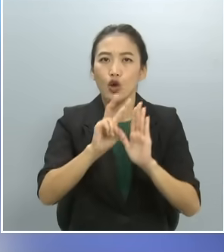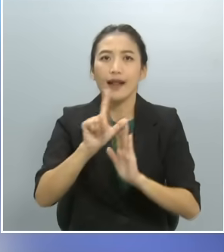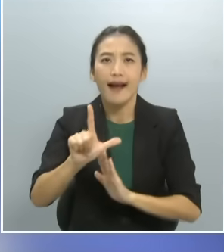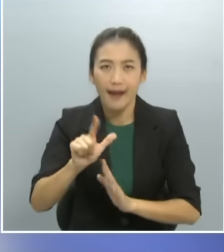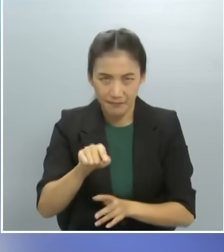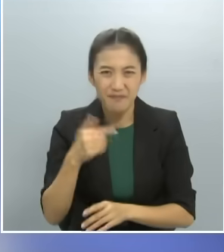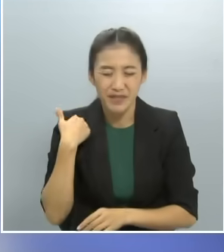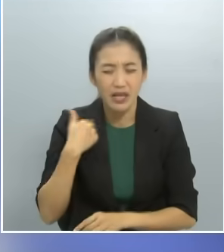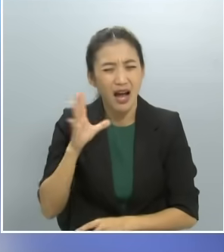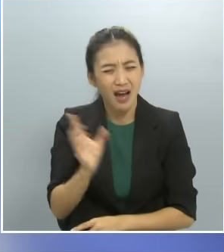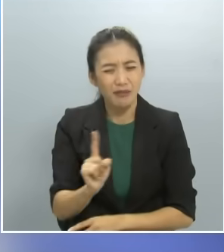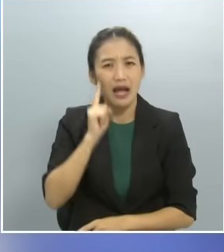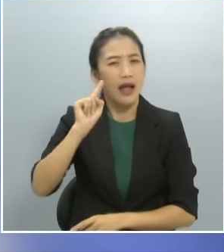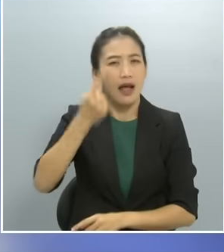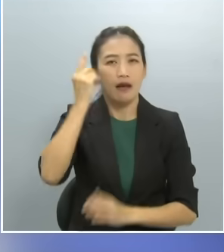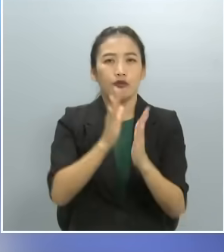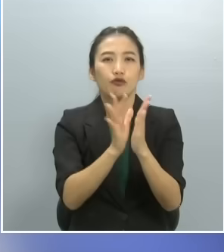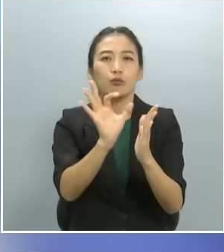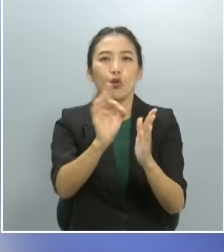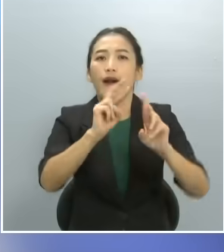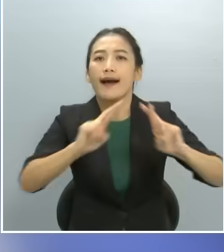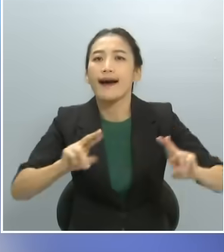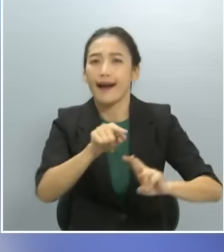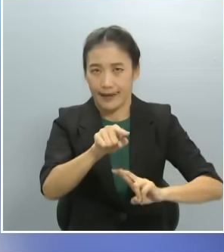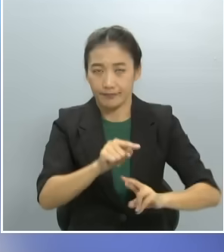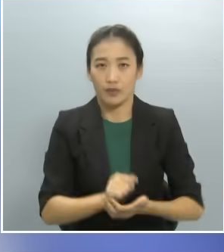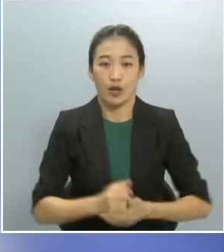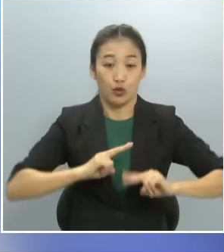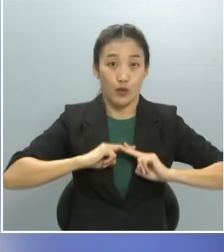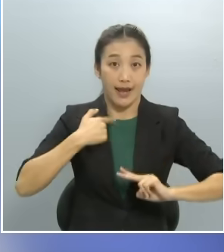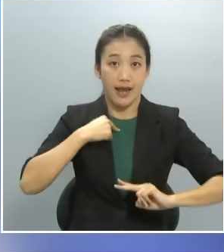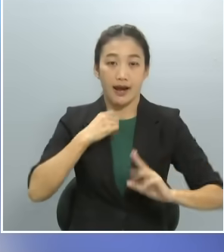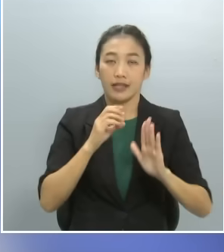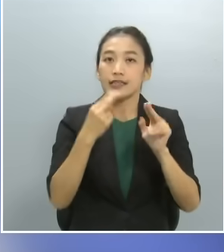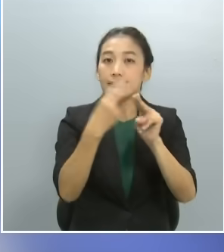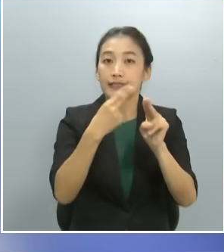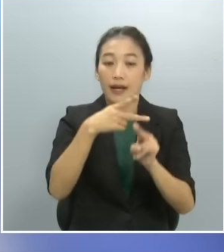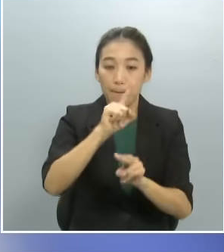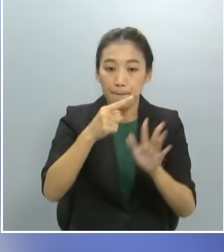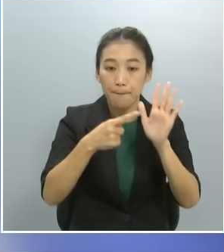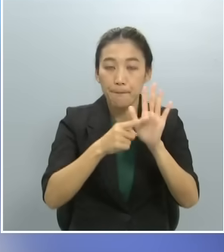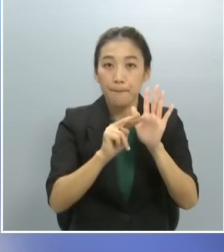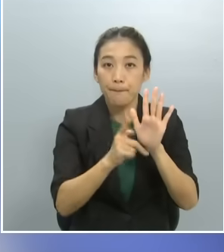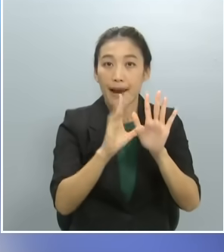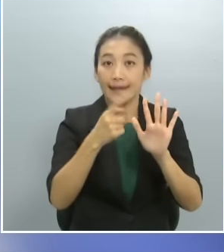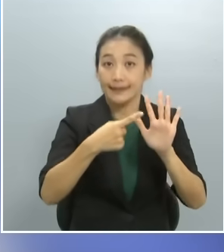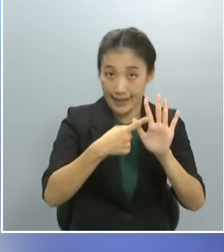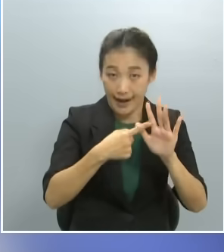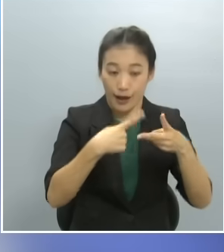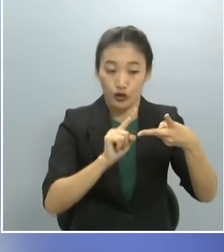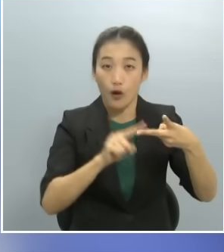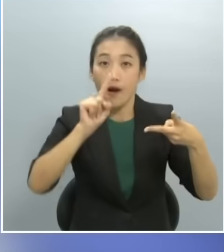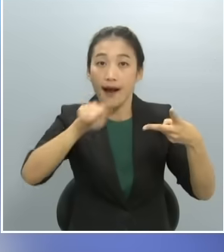ร้านนี้ค่ะโพสต์ข้อความเรื่องของแบรนด์ปังชาภาษาไทยแล้วก็ปังชาภาษาอังกฤษนะคะ